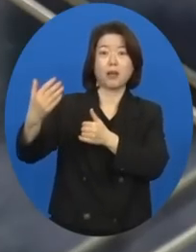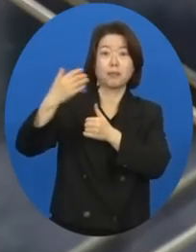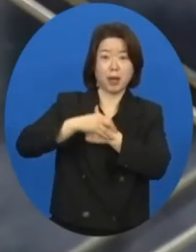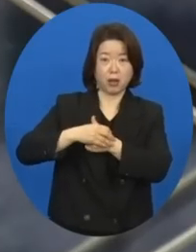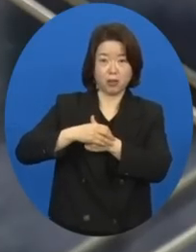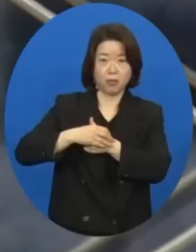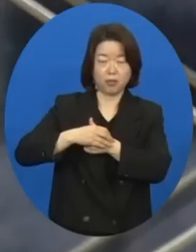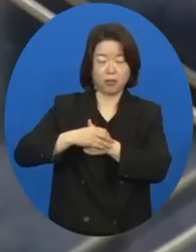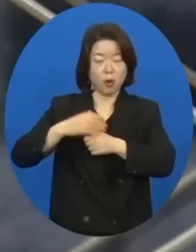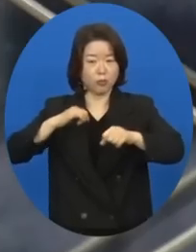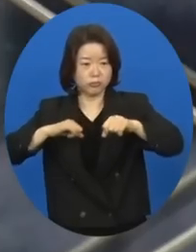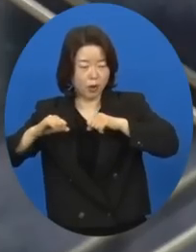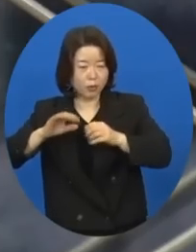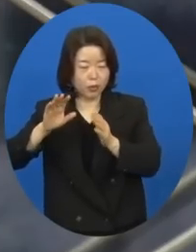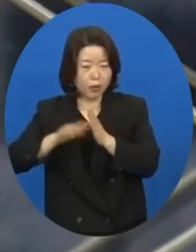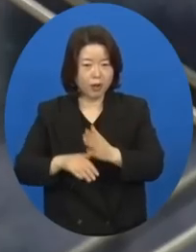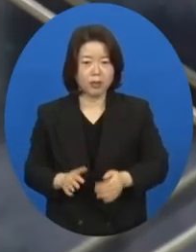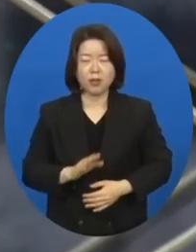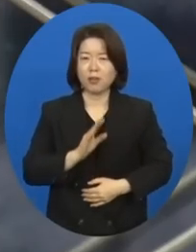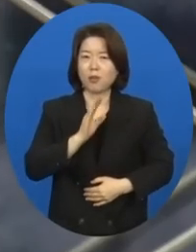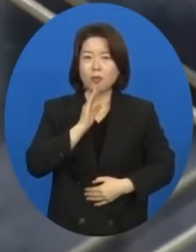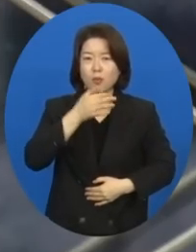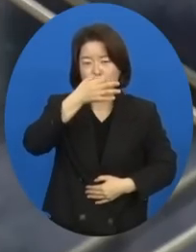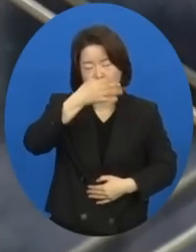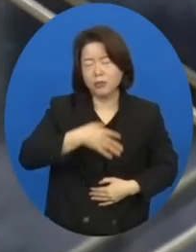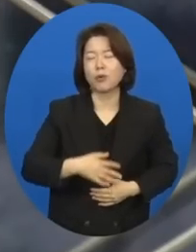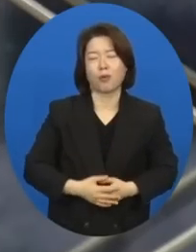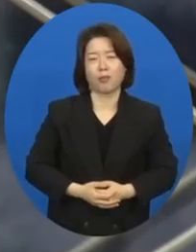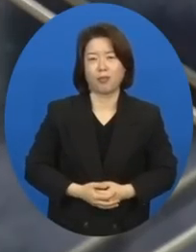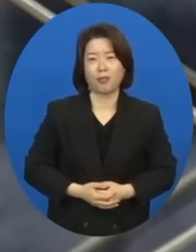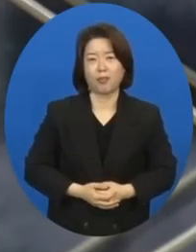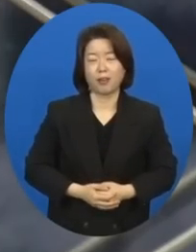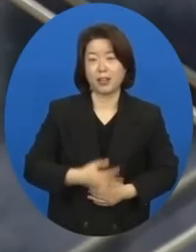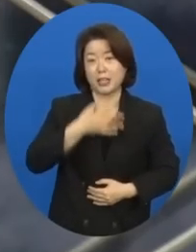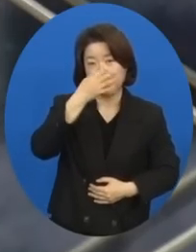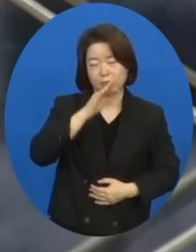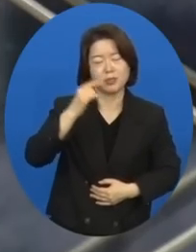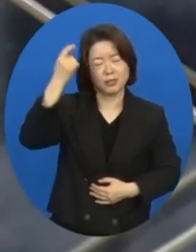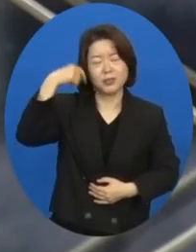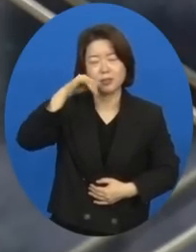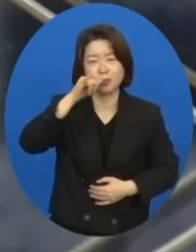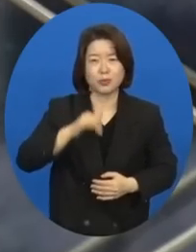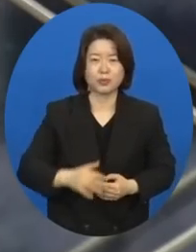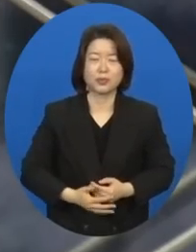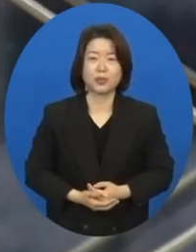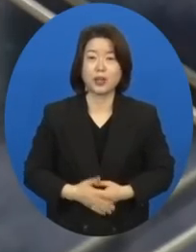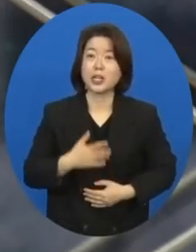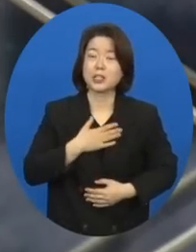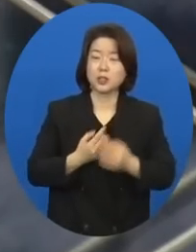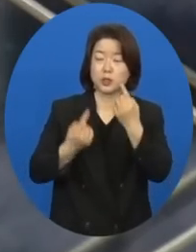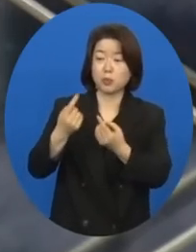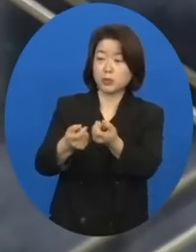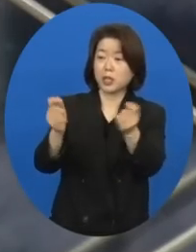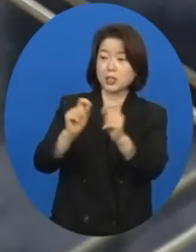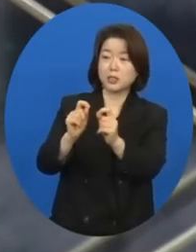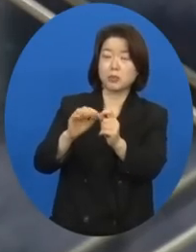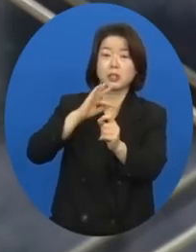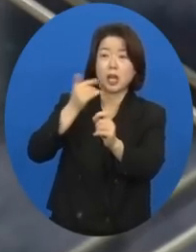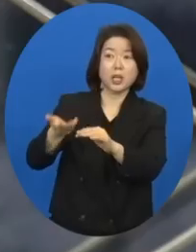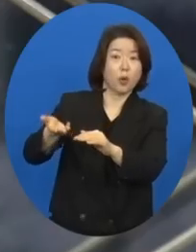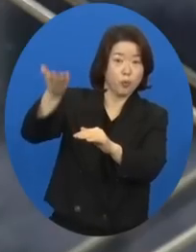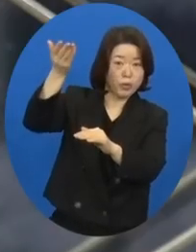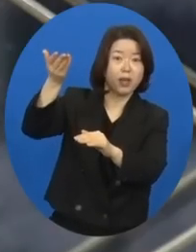사역을 하는데 사실 너무너무 힘들었습니다. 힘들더라고요. 저보다 팀원들이 다 나이가